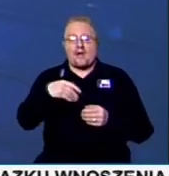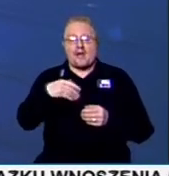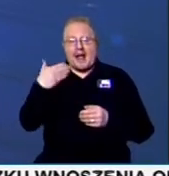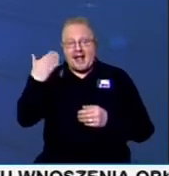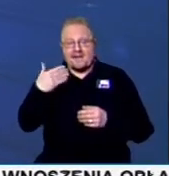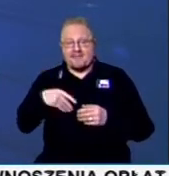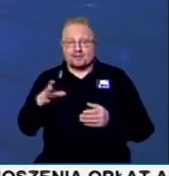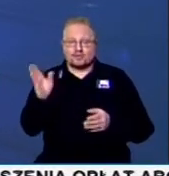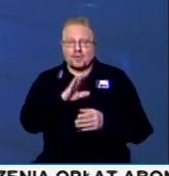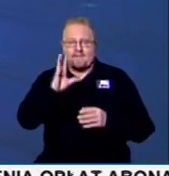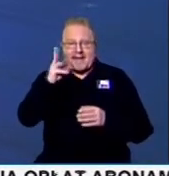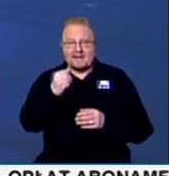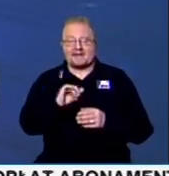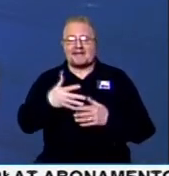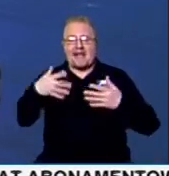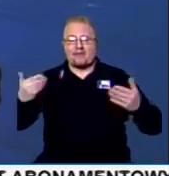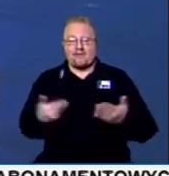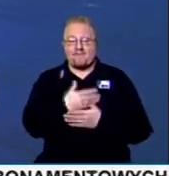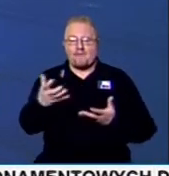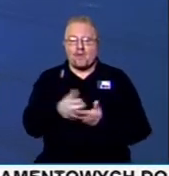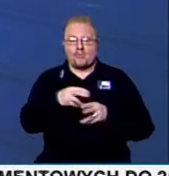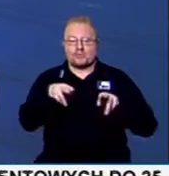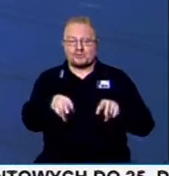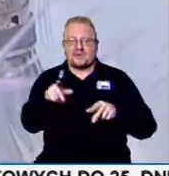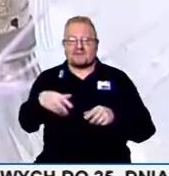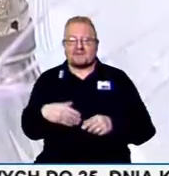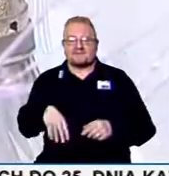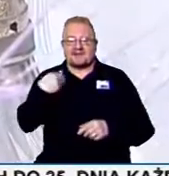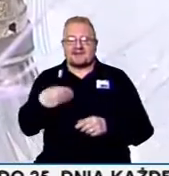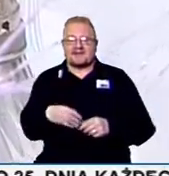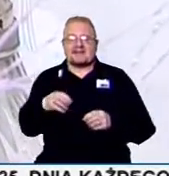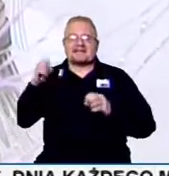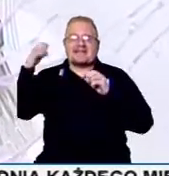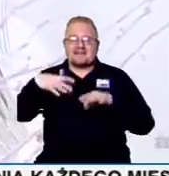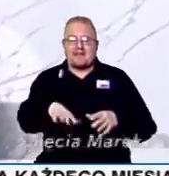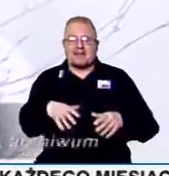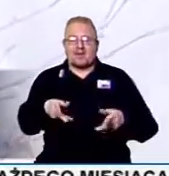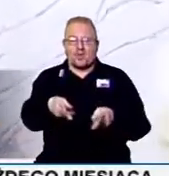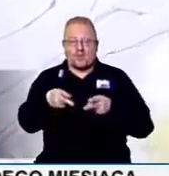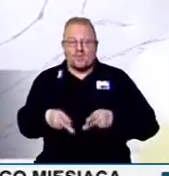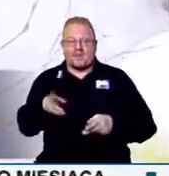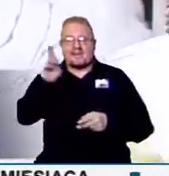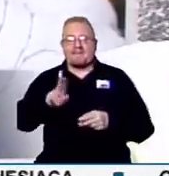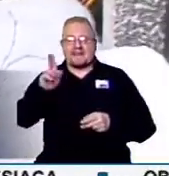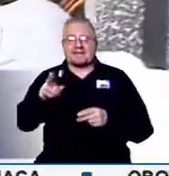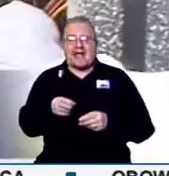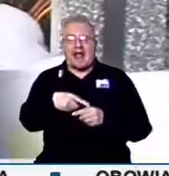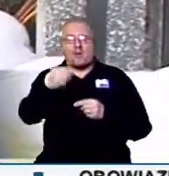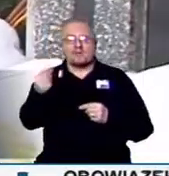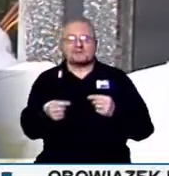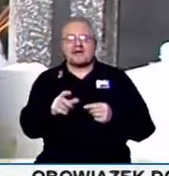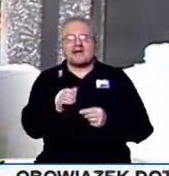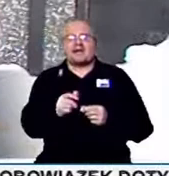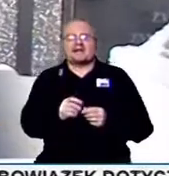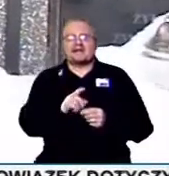Sztuk Pięknych i Teatr Nowy. Agata Stachura-Ścieżko. Zasypany śniegiem grób, niebieska gałązka, zapalone świeczki.